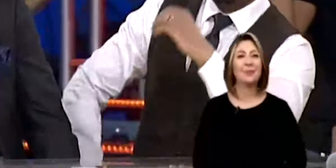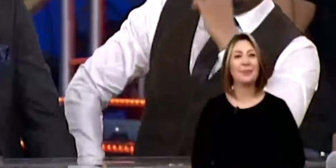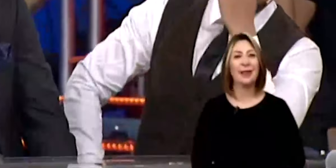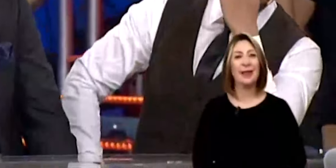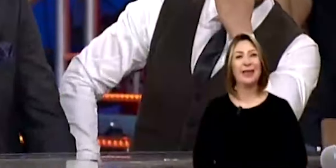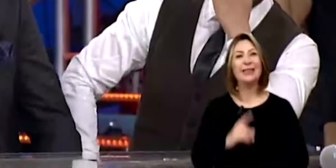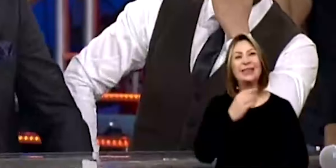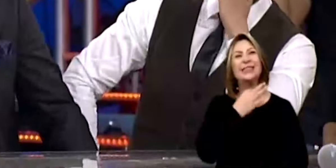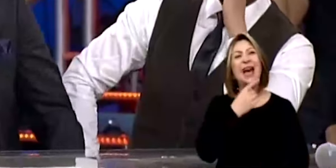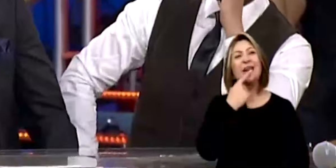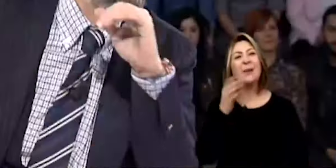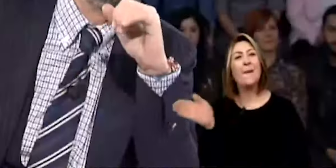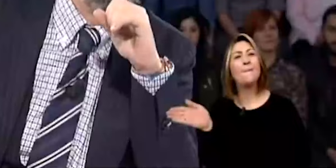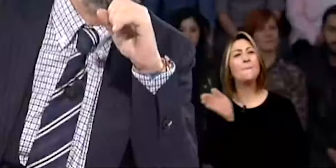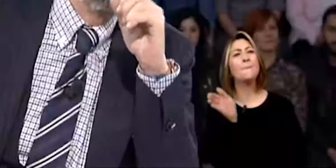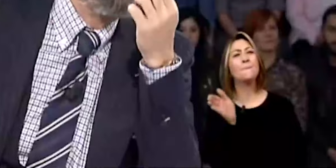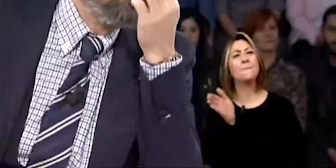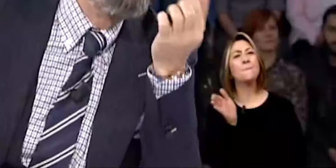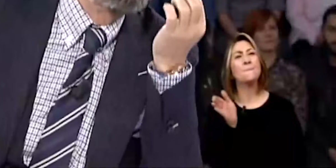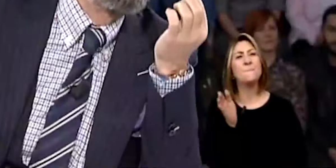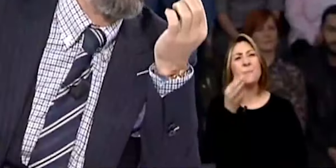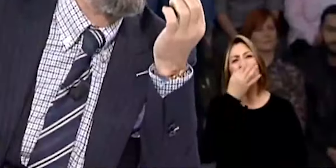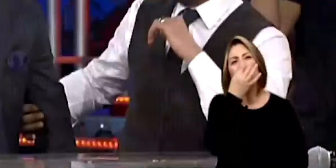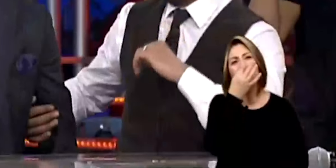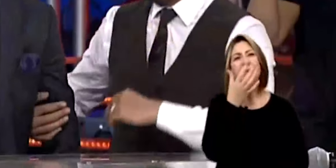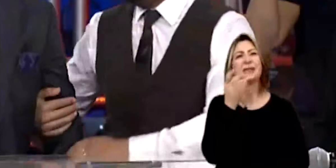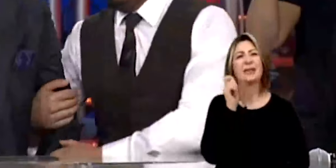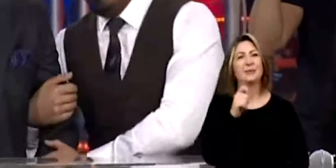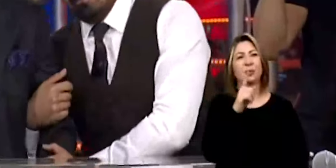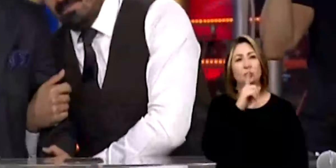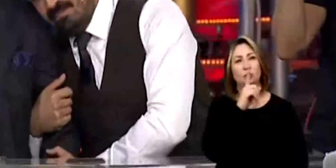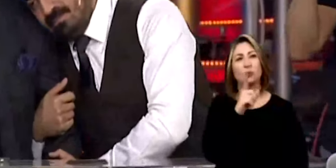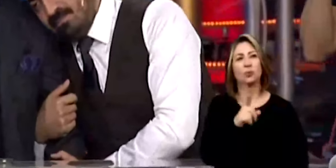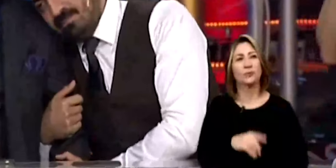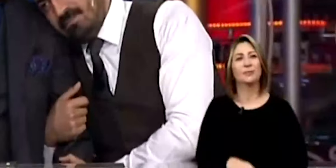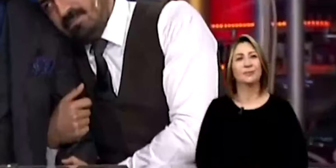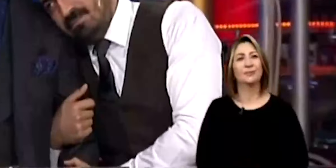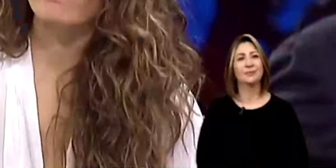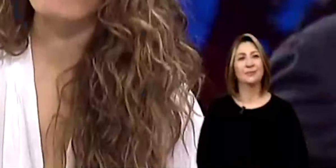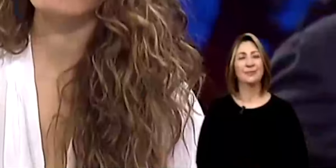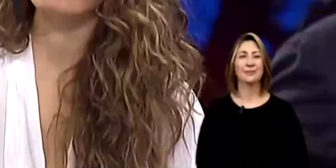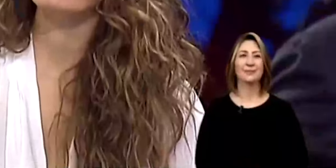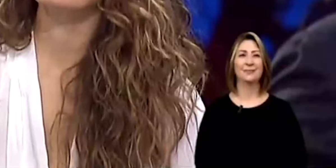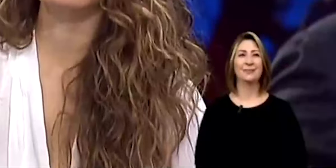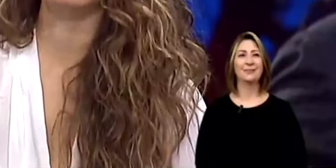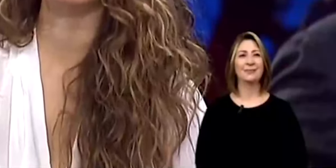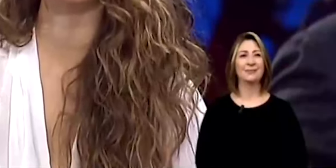Yani senden rica ediyorum. Kıyamam ya olur mu öyle şey? Burnunu tut bari. Susturum ama bir susturayım bir.